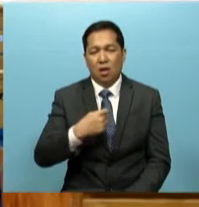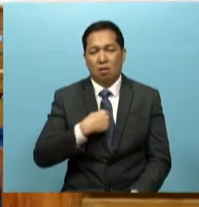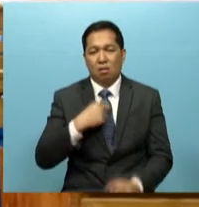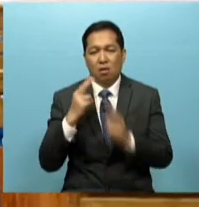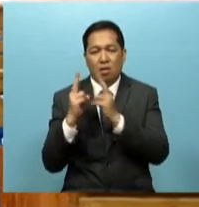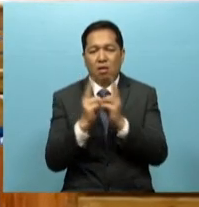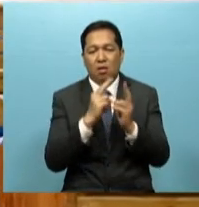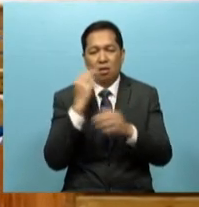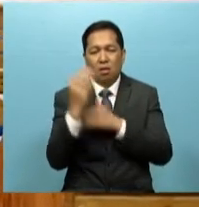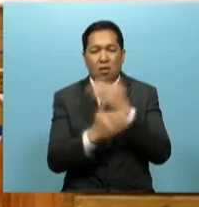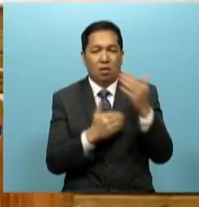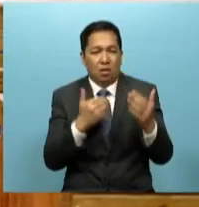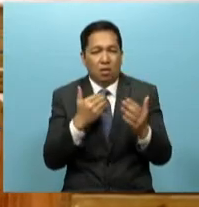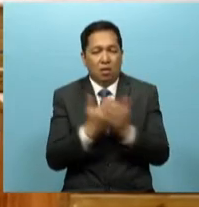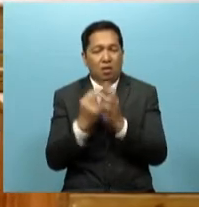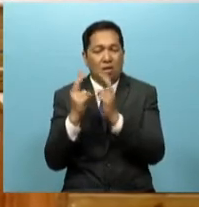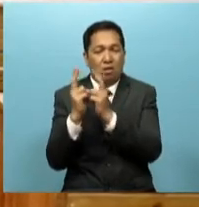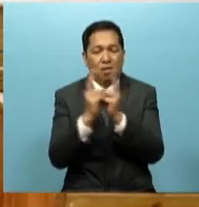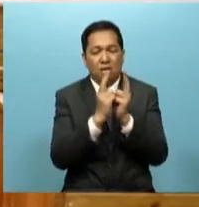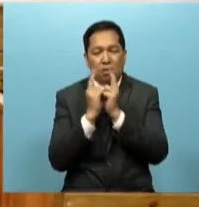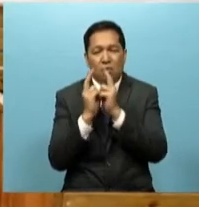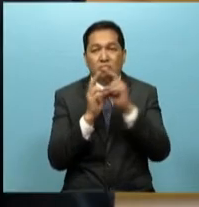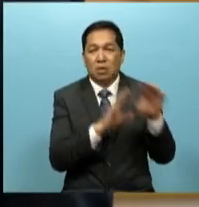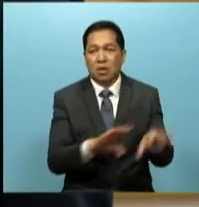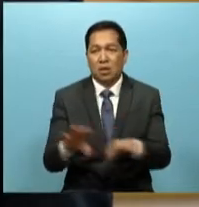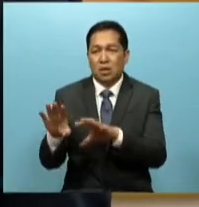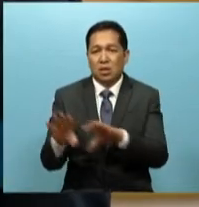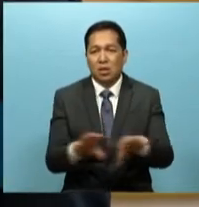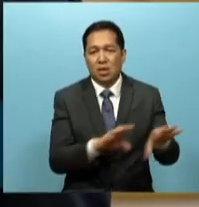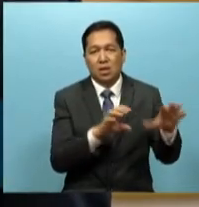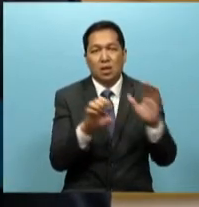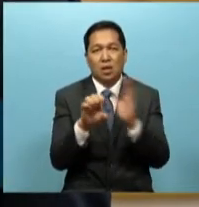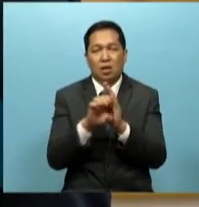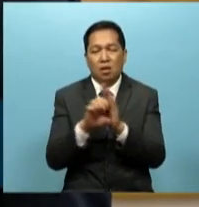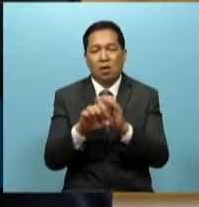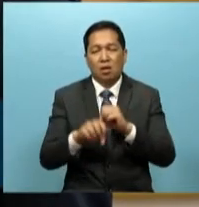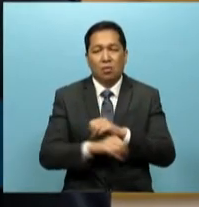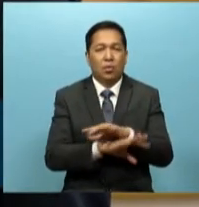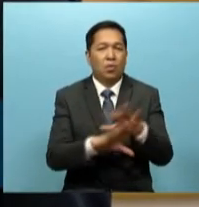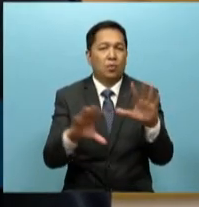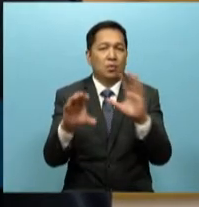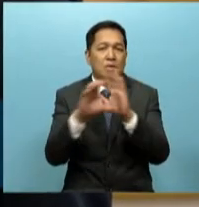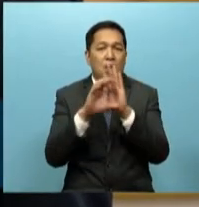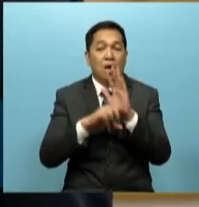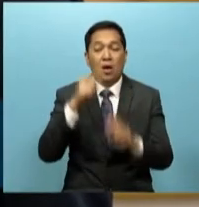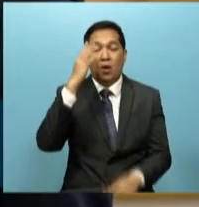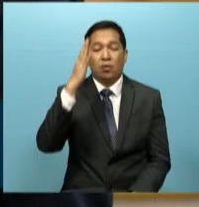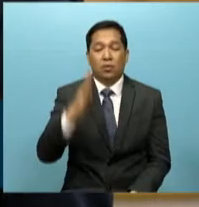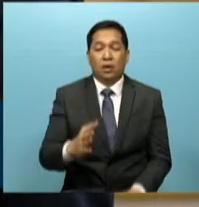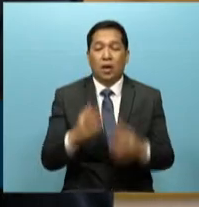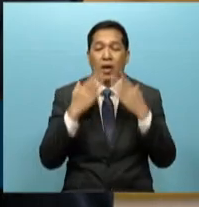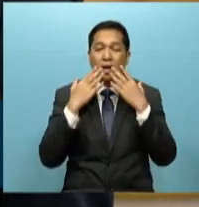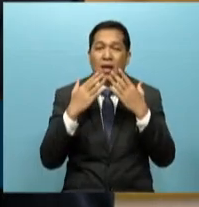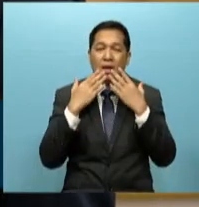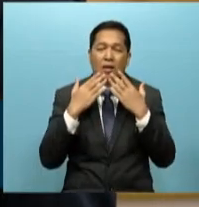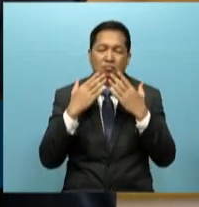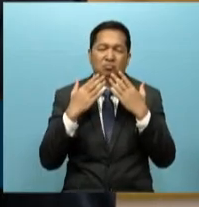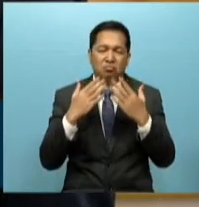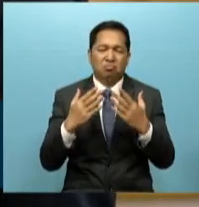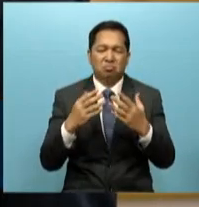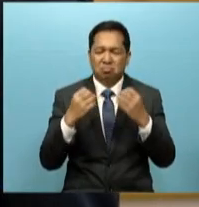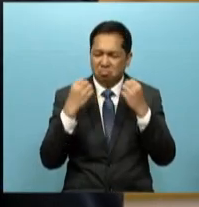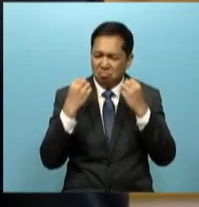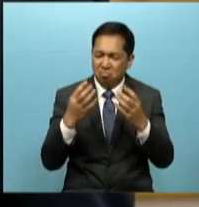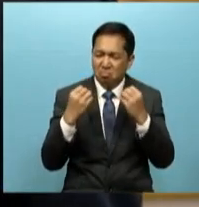lahat po ng aktibidad sa loob ng iglesia, katulad po ng sa gawaing pagpapalaganap para marami pa pong mga taong maligtas